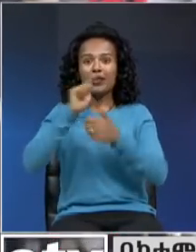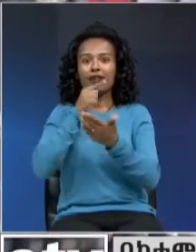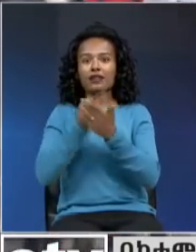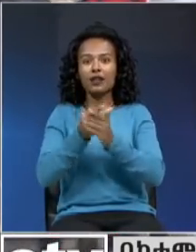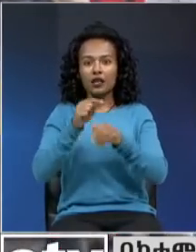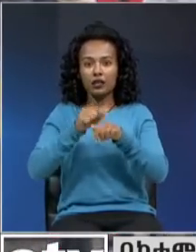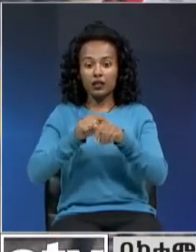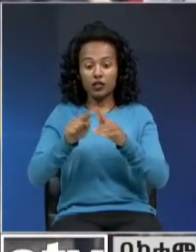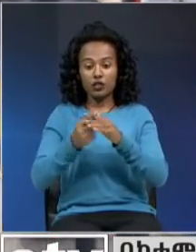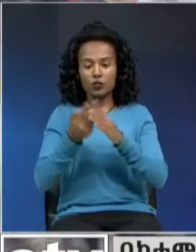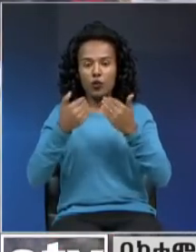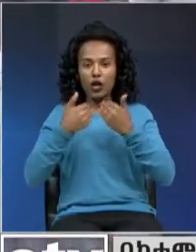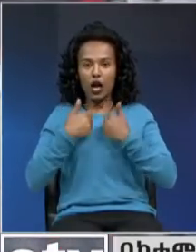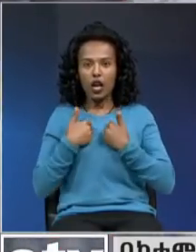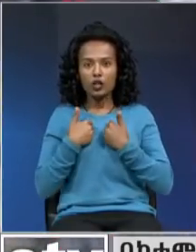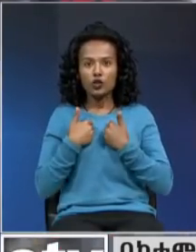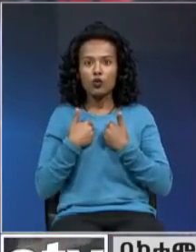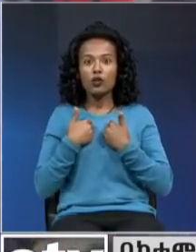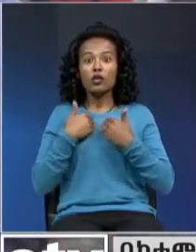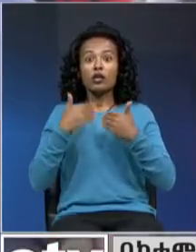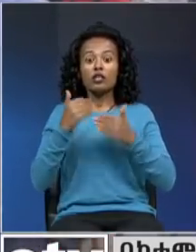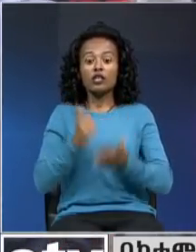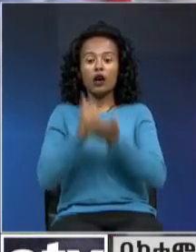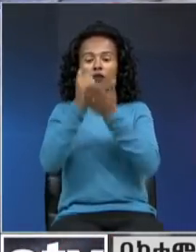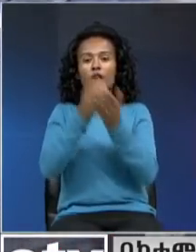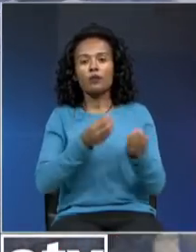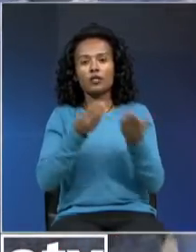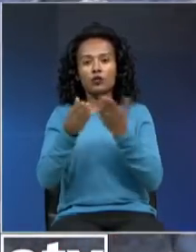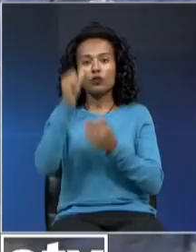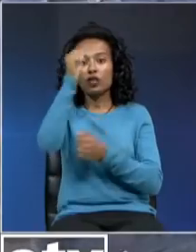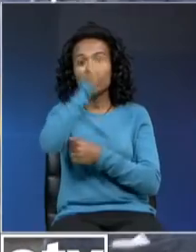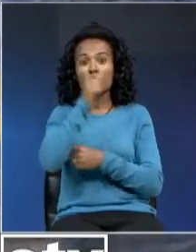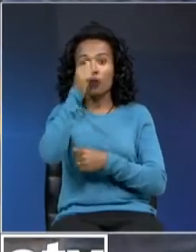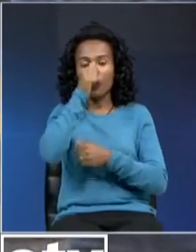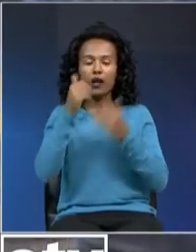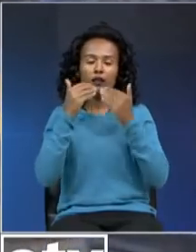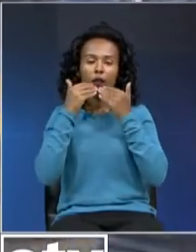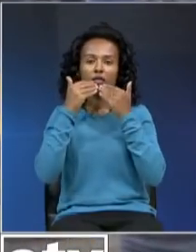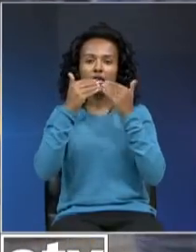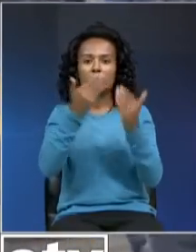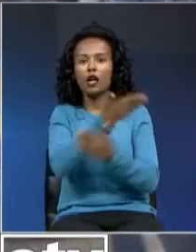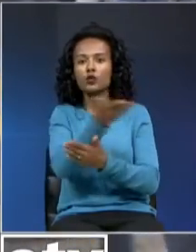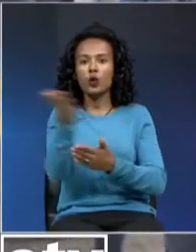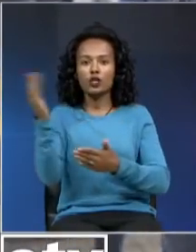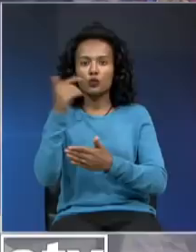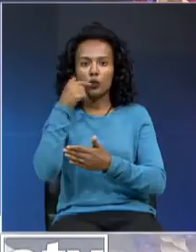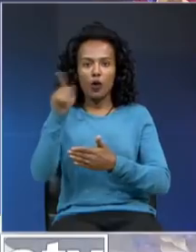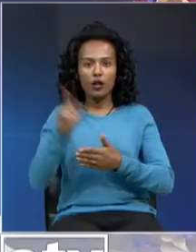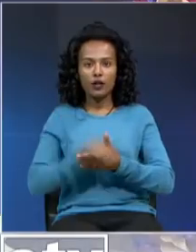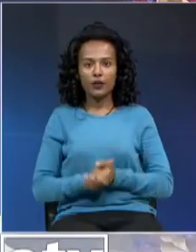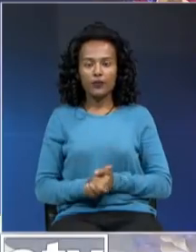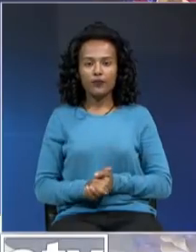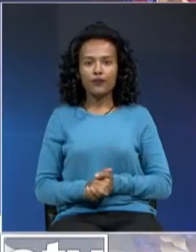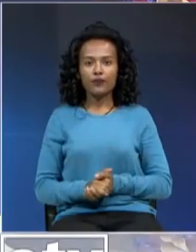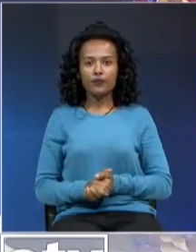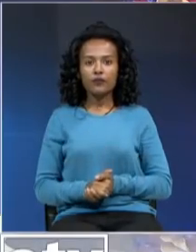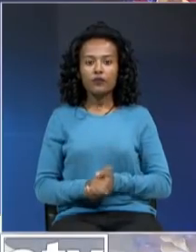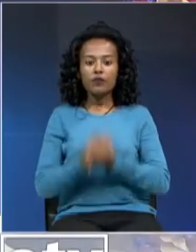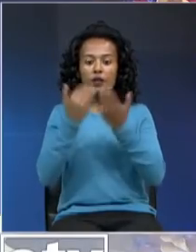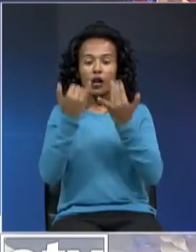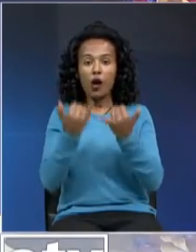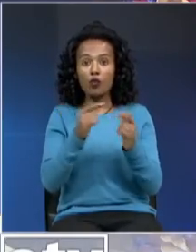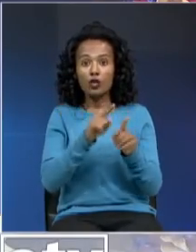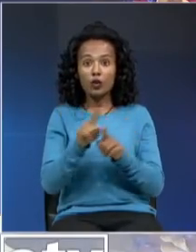ጀምሮ ያላቸውን ለሀገራቸው ወገን ድጋፍ የሚሰጡትን ኢትዮጵያ ታመሰግናቸዋለች ብለዋል። አሁን